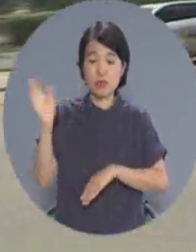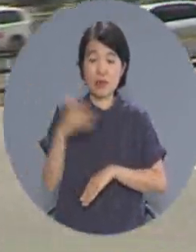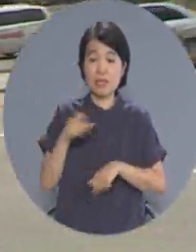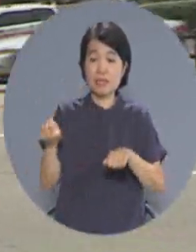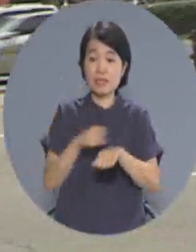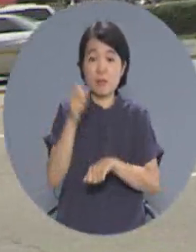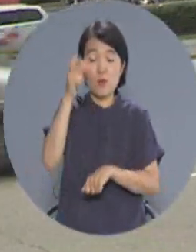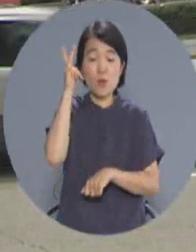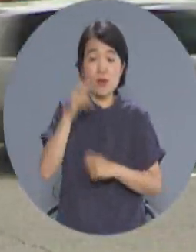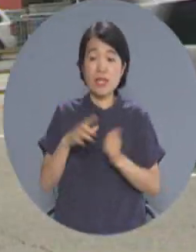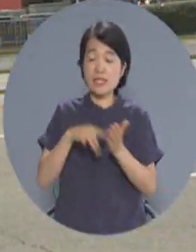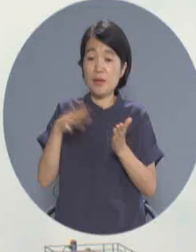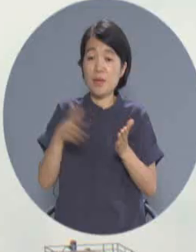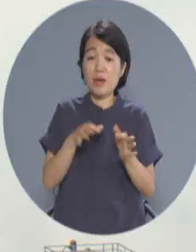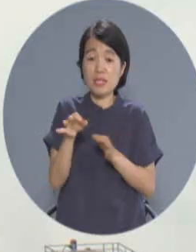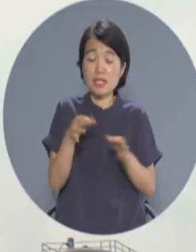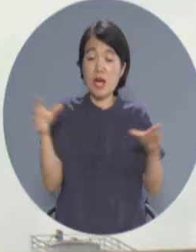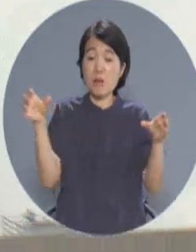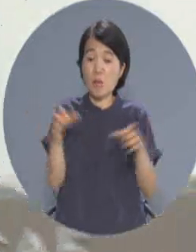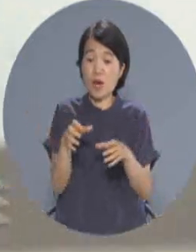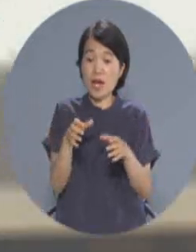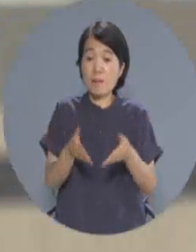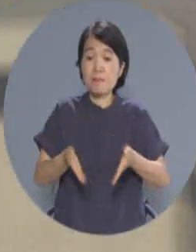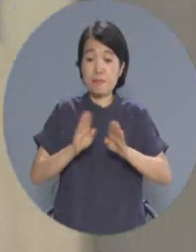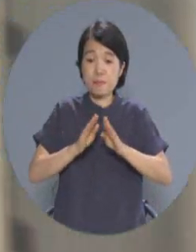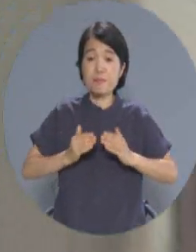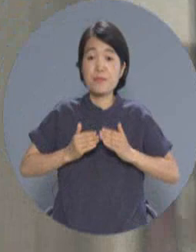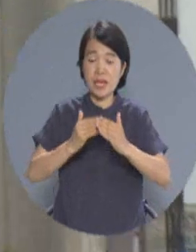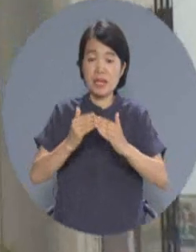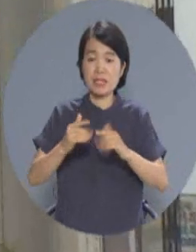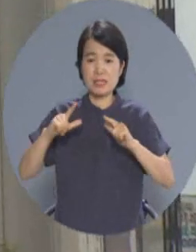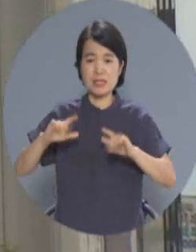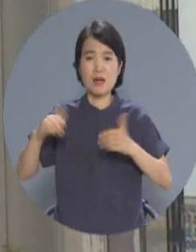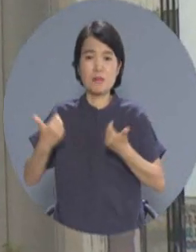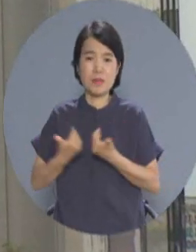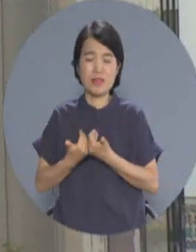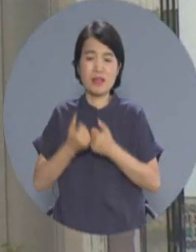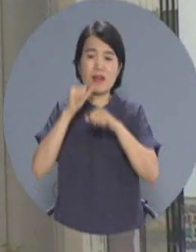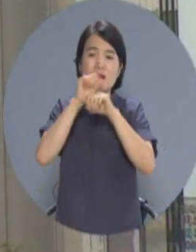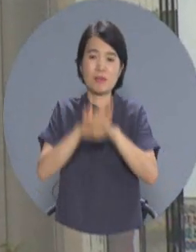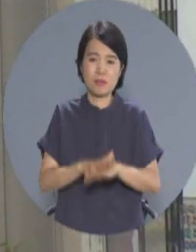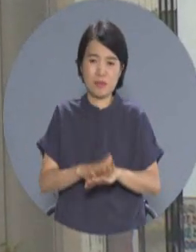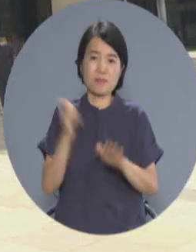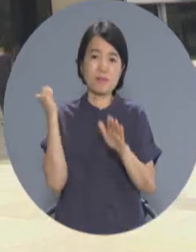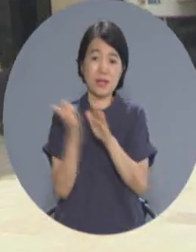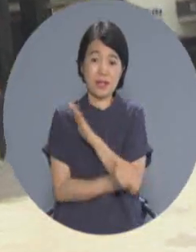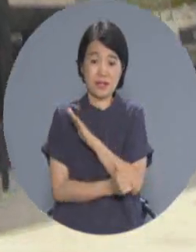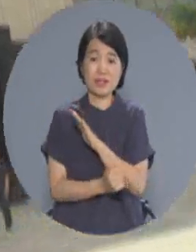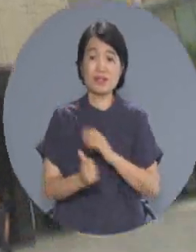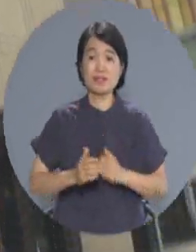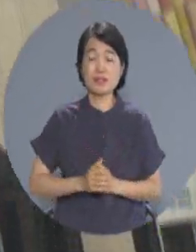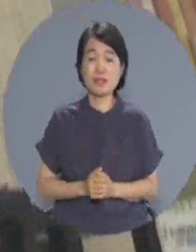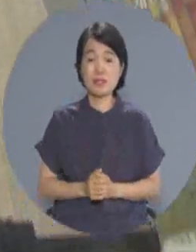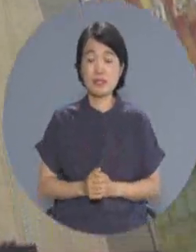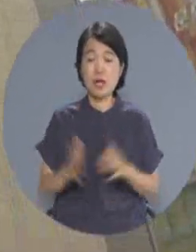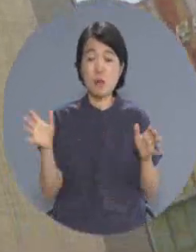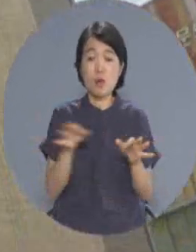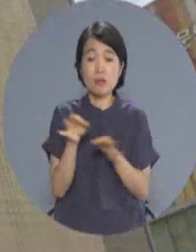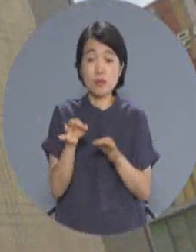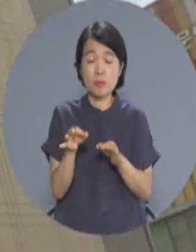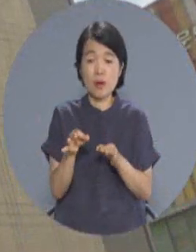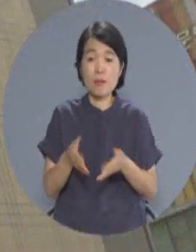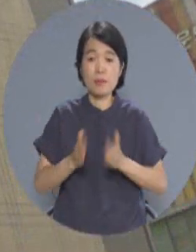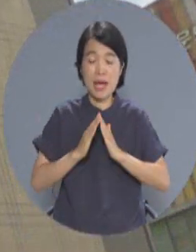호텔과 면세점이 포함된 복합 시설을 추진했다. 지역사회의 반발에 밀려 실패한 신세계그룹. 복합 쇼핑몰에